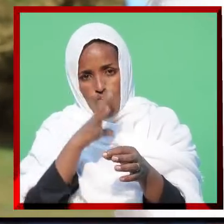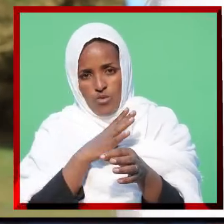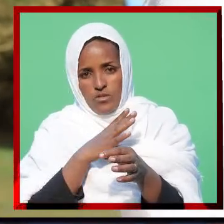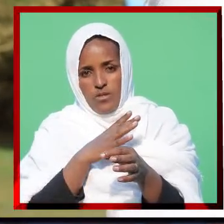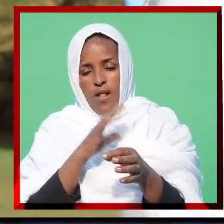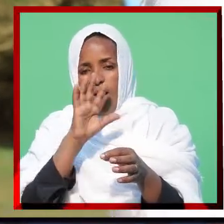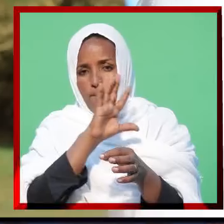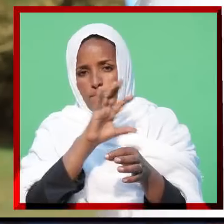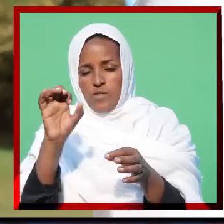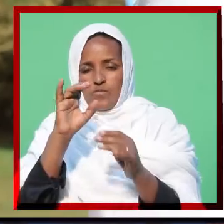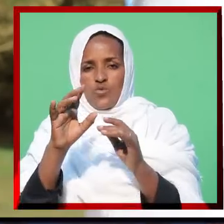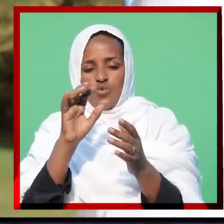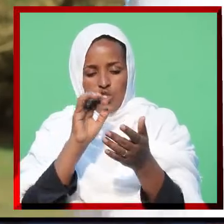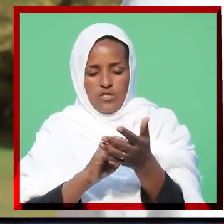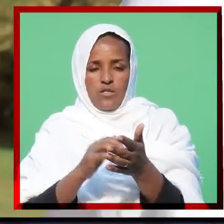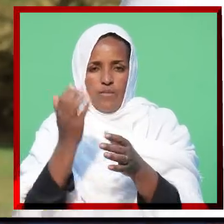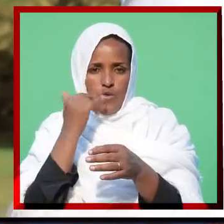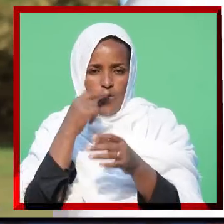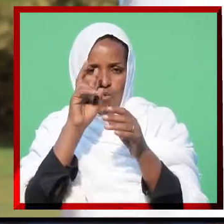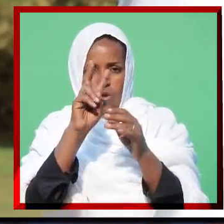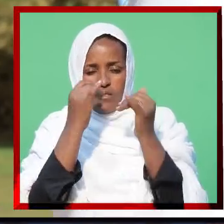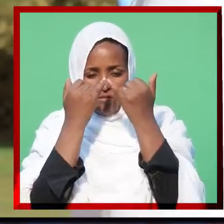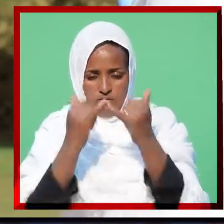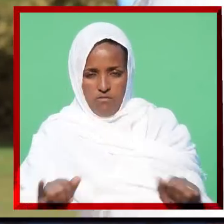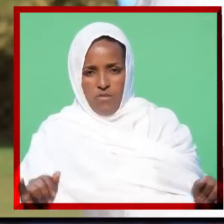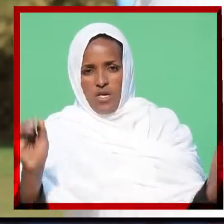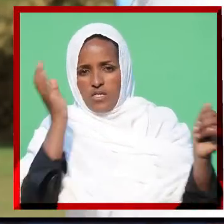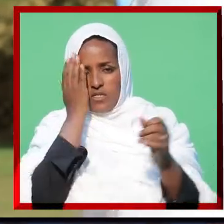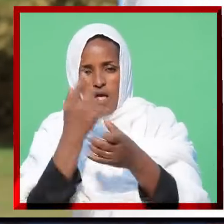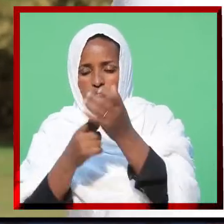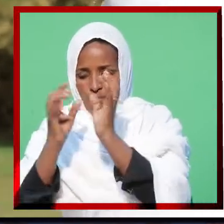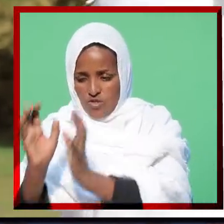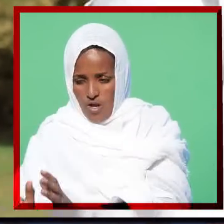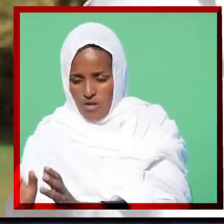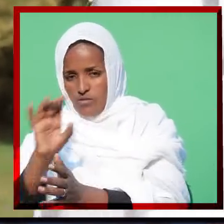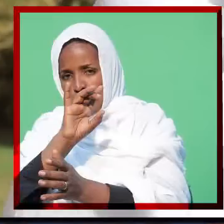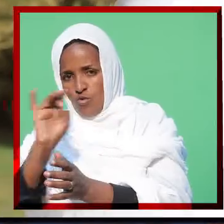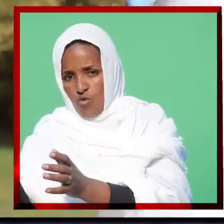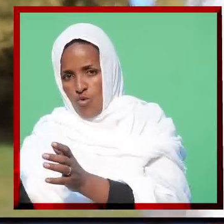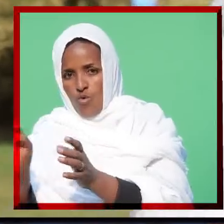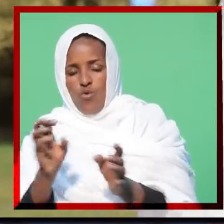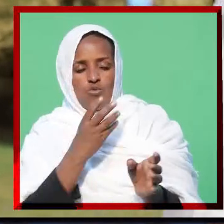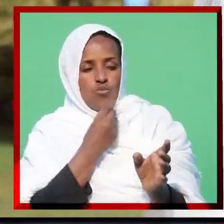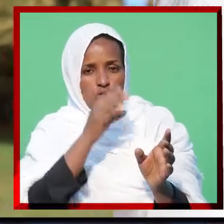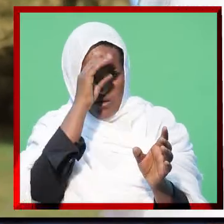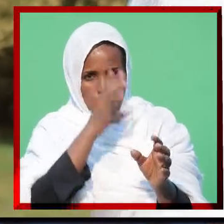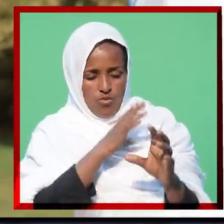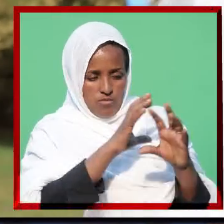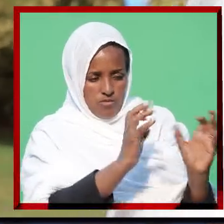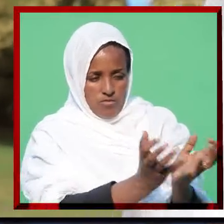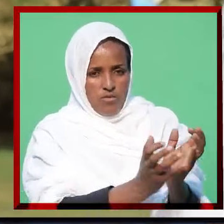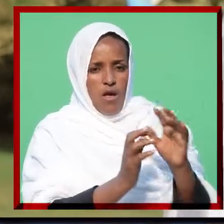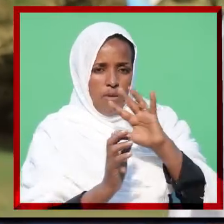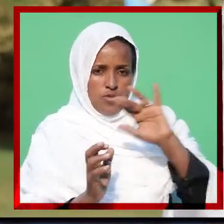የይሁዳም ሰዎች 500 ሺህ ነበሩ ይላል በሁለት ነው የከፈለው የእስራኤልን ሰዎች ለብቻ 800 ሺህ የይሁዳን ሰዎች ለብቻ 500